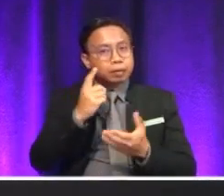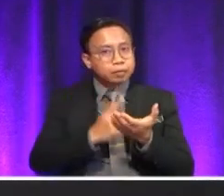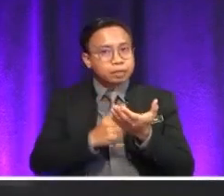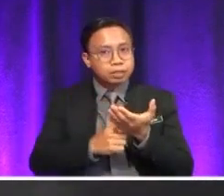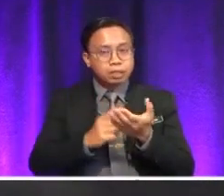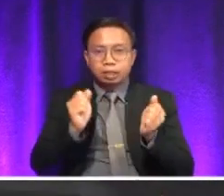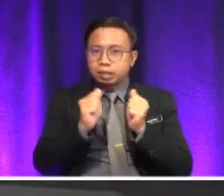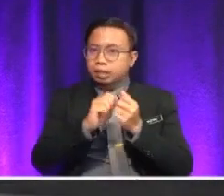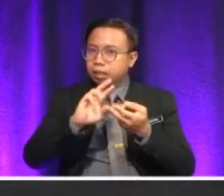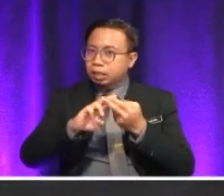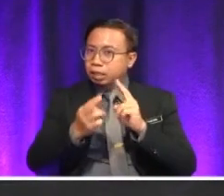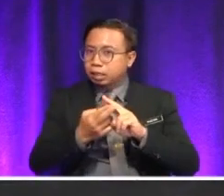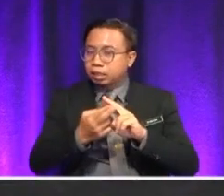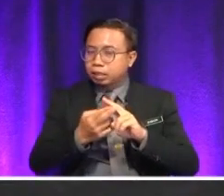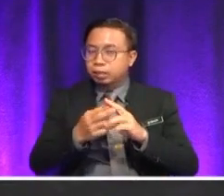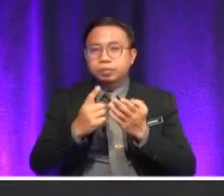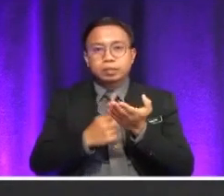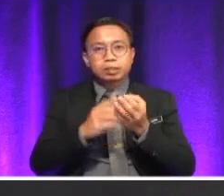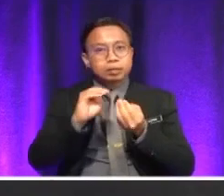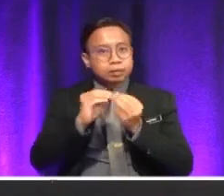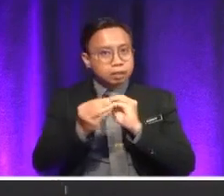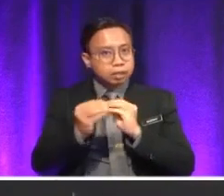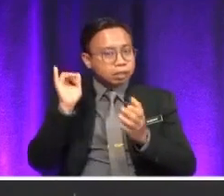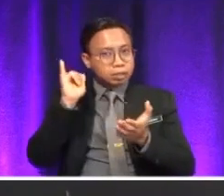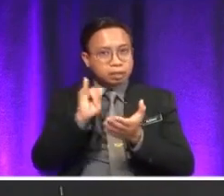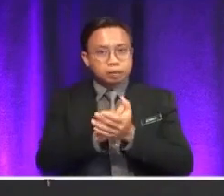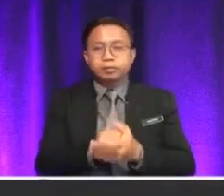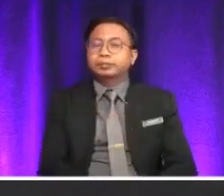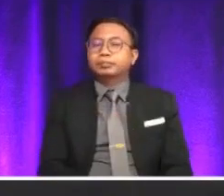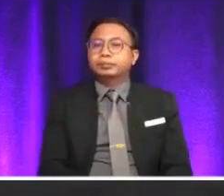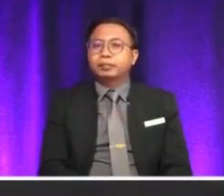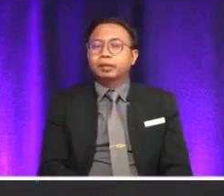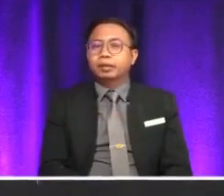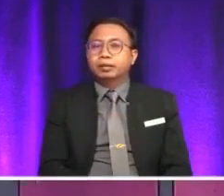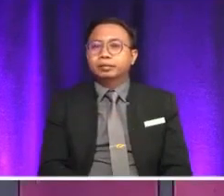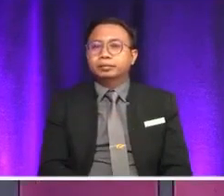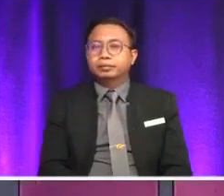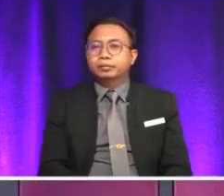untuk menyelesaikan masalah tersebut. Okey,